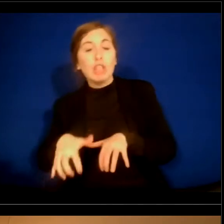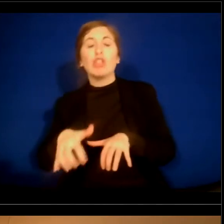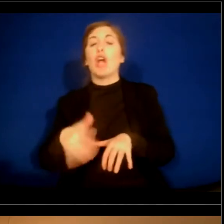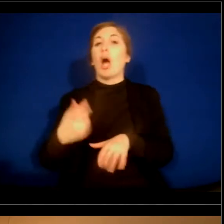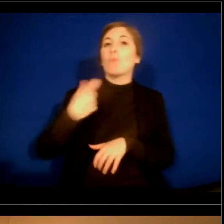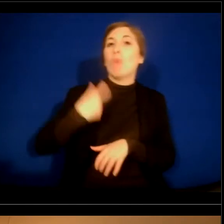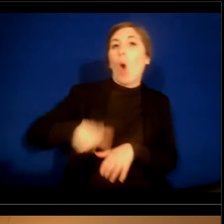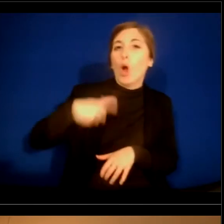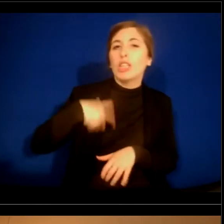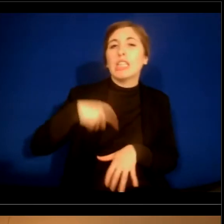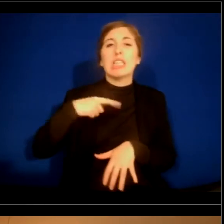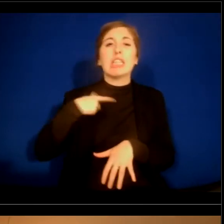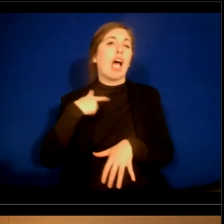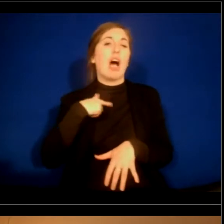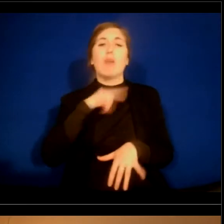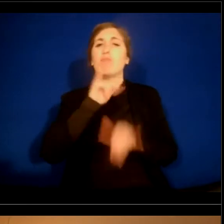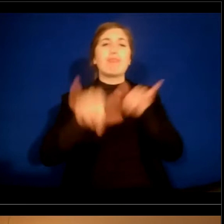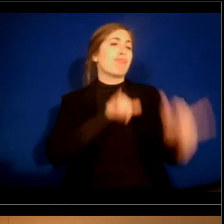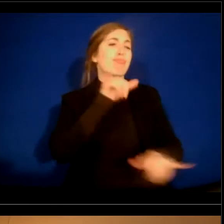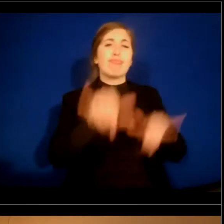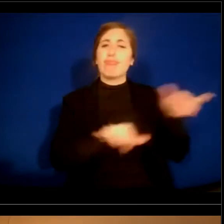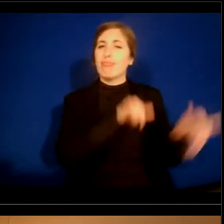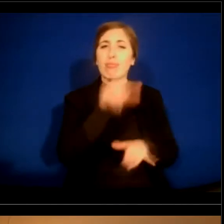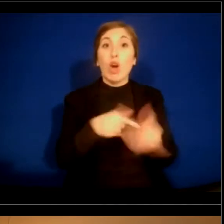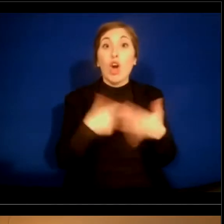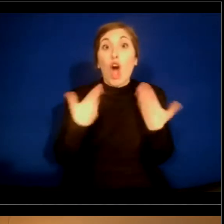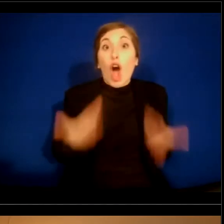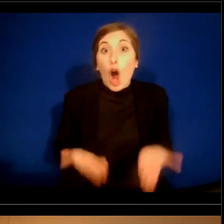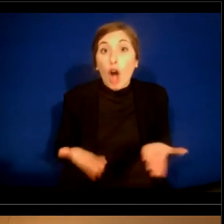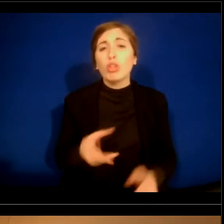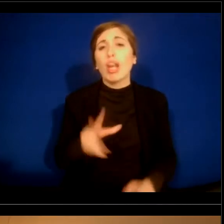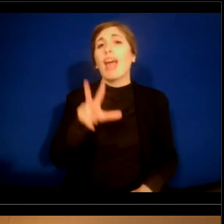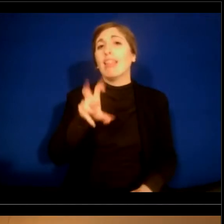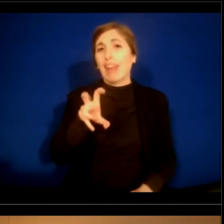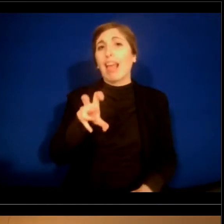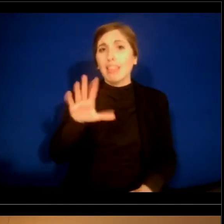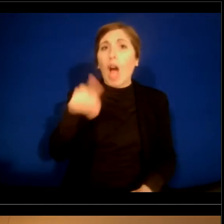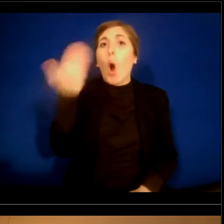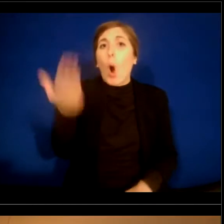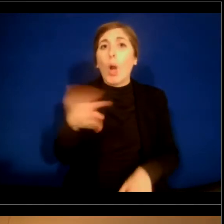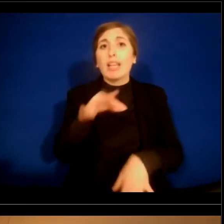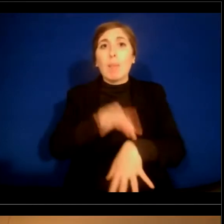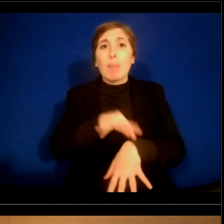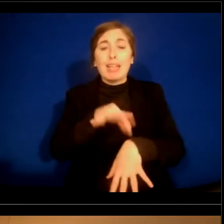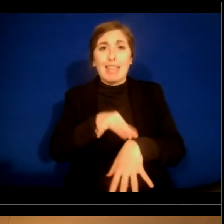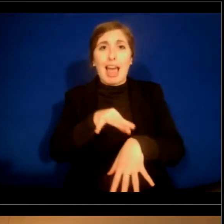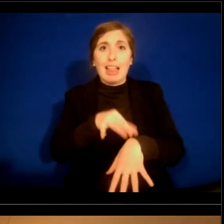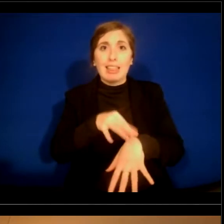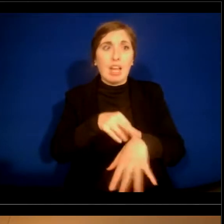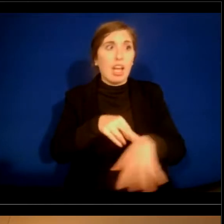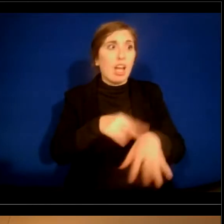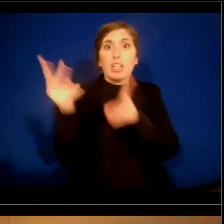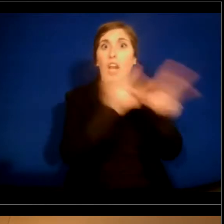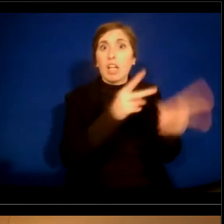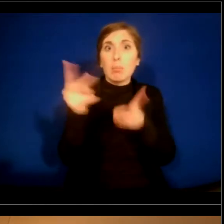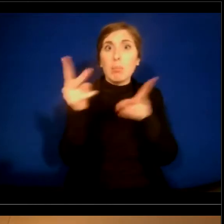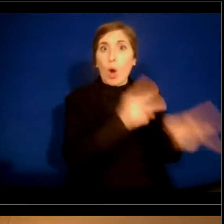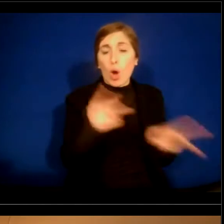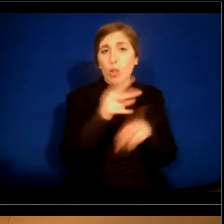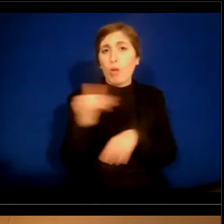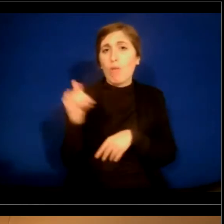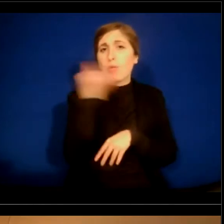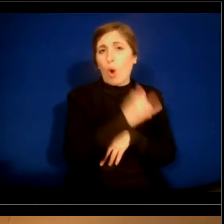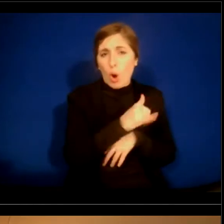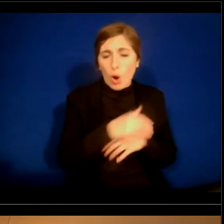E ad oggi sono oltre 30 i pazienti che sono stati trasferiti con piccoli voli. Con il St. Jude